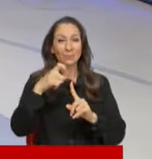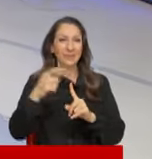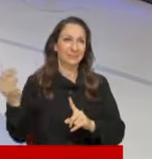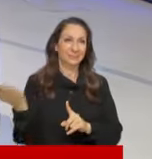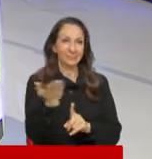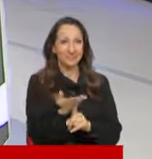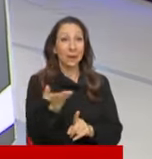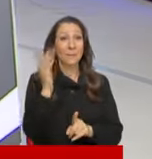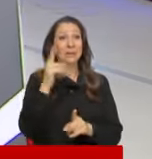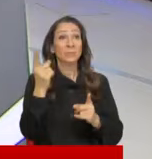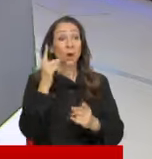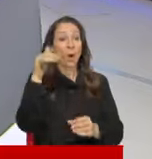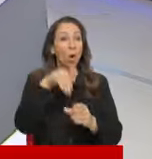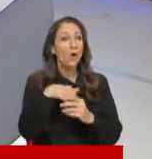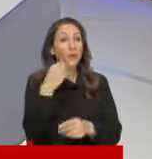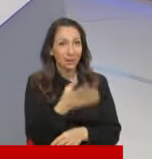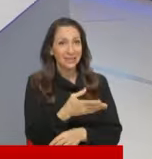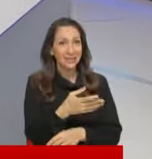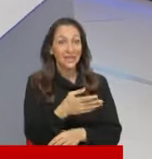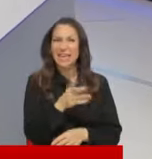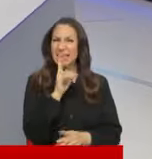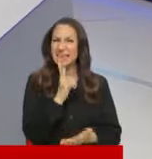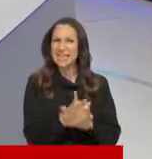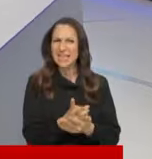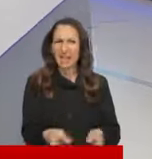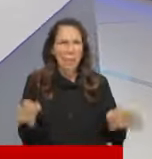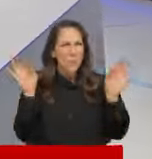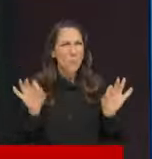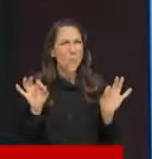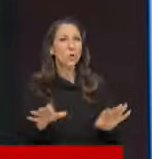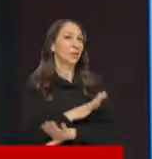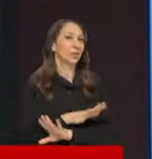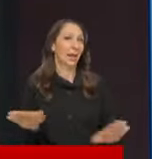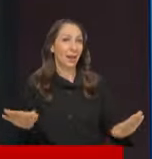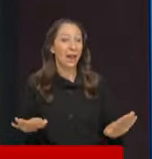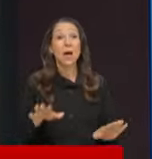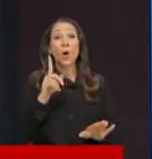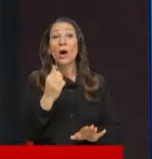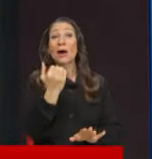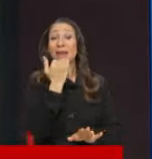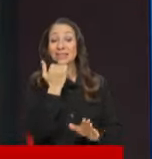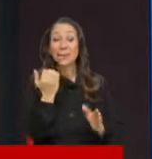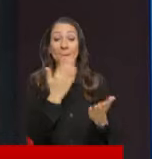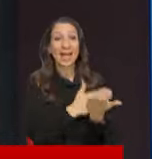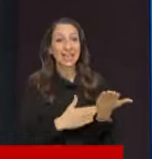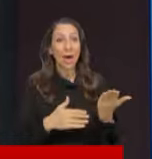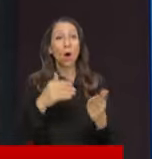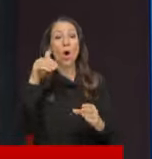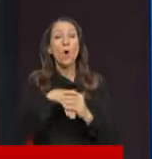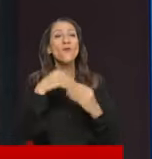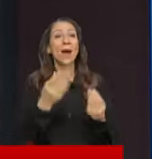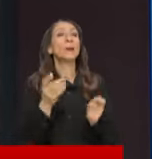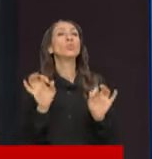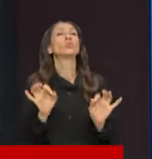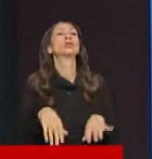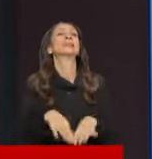başka birisinin oy kullanması kesinlikle mümkün değil bir İkincisi o geçici belgelerle oy kullanılması